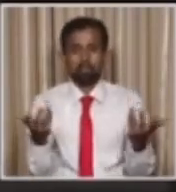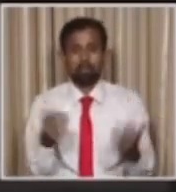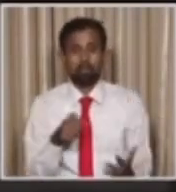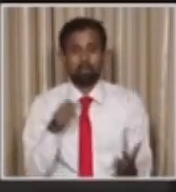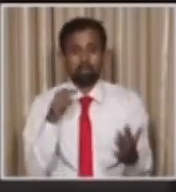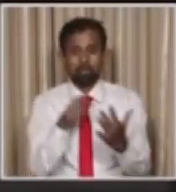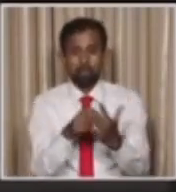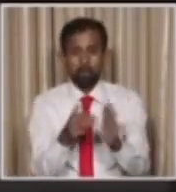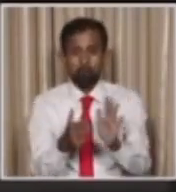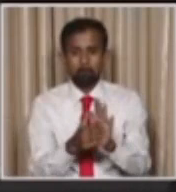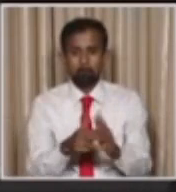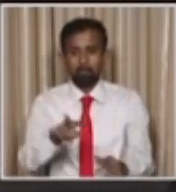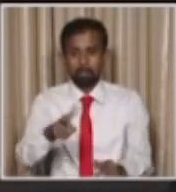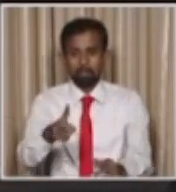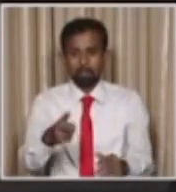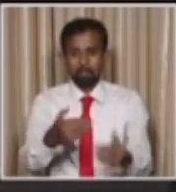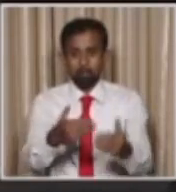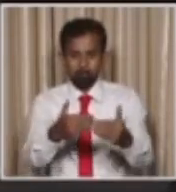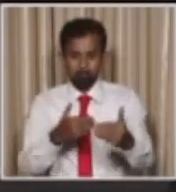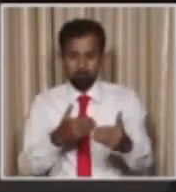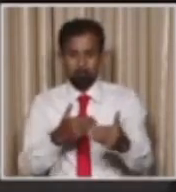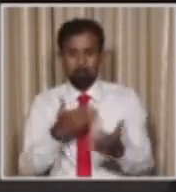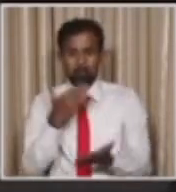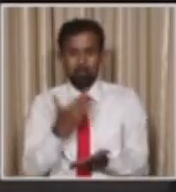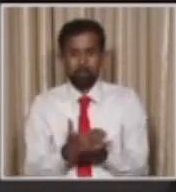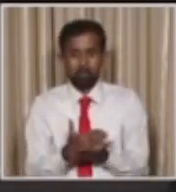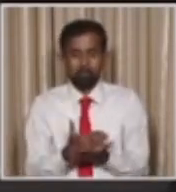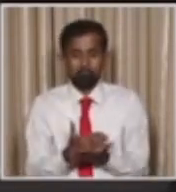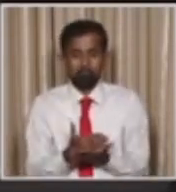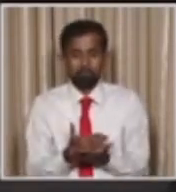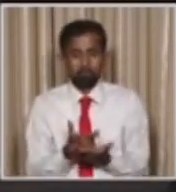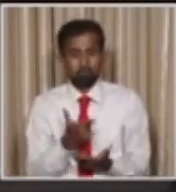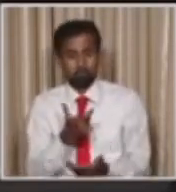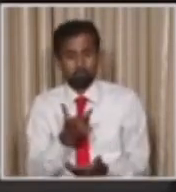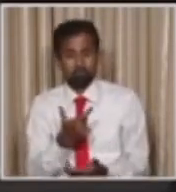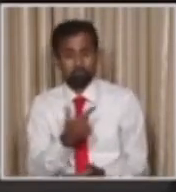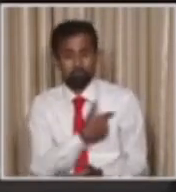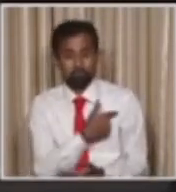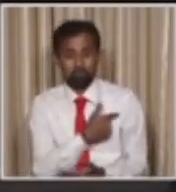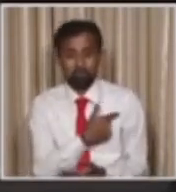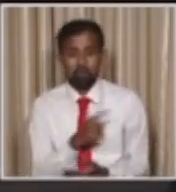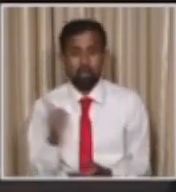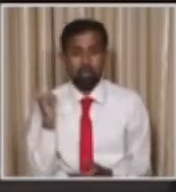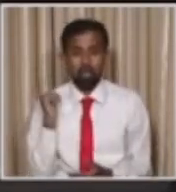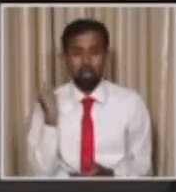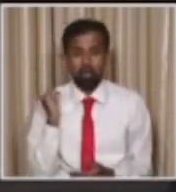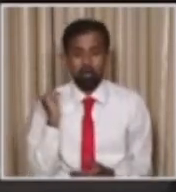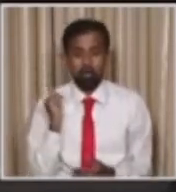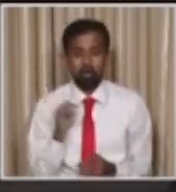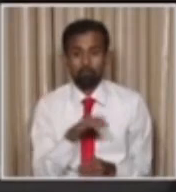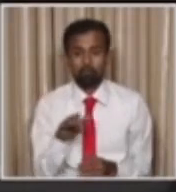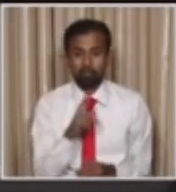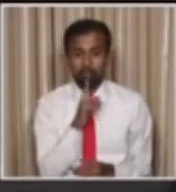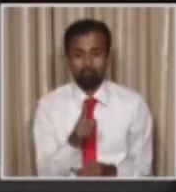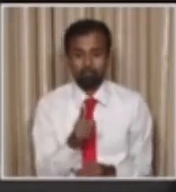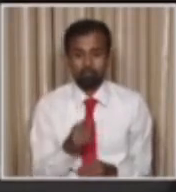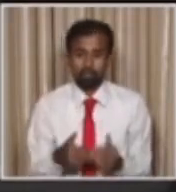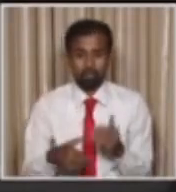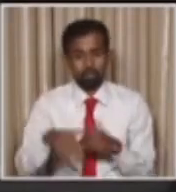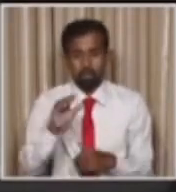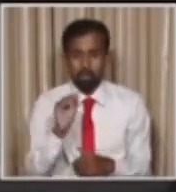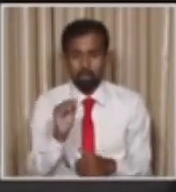ටාගට් එකට මීටර් 200කින් මෙයා නැතර වෙලා දැන් එතන බෙඩි කාගෙන ඉන්නවලු මේ ආරක්ෂක නිලධාරීන් ශේෂ්ත්‍රයේ වැඩ කරන අය කොල මේක ගියා